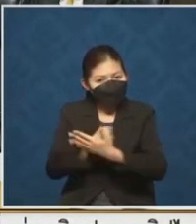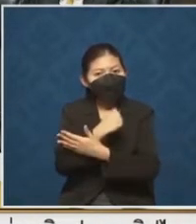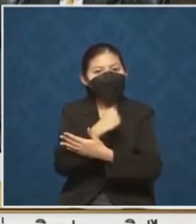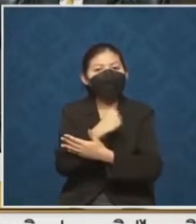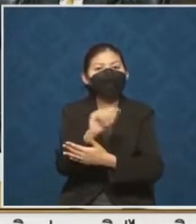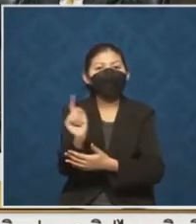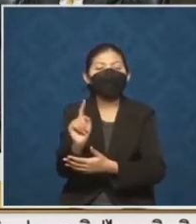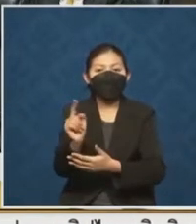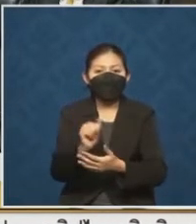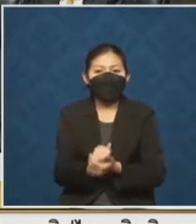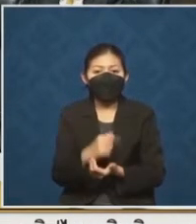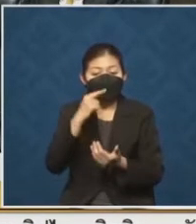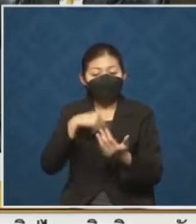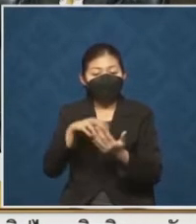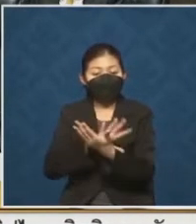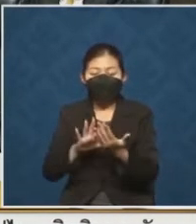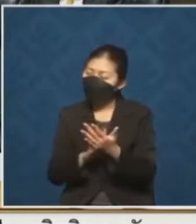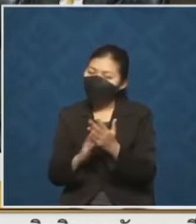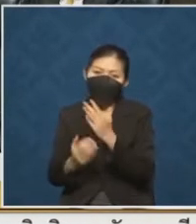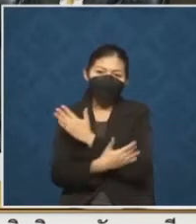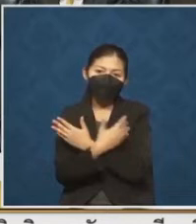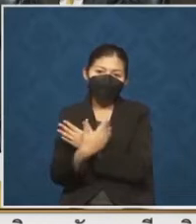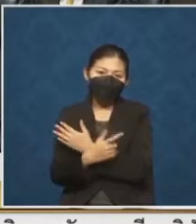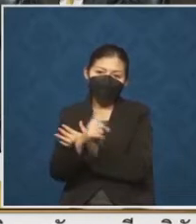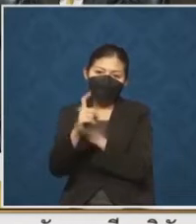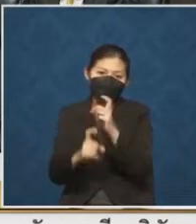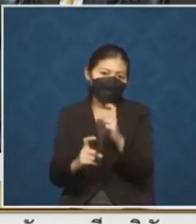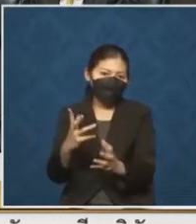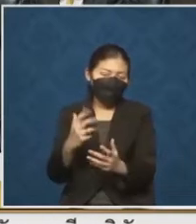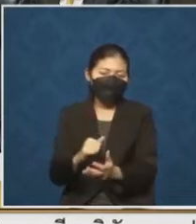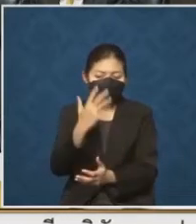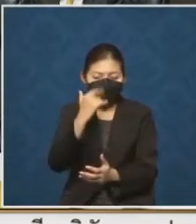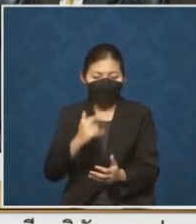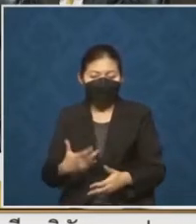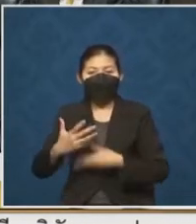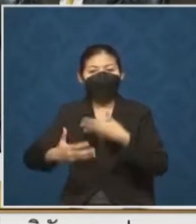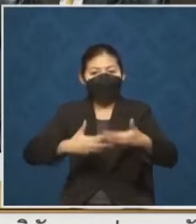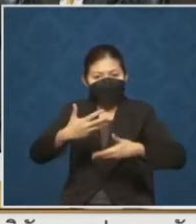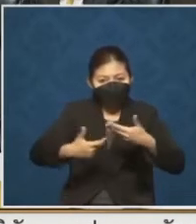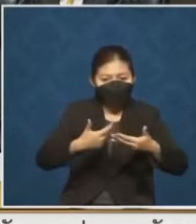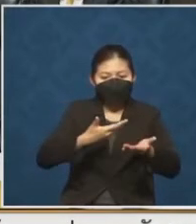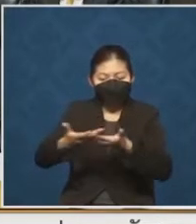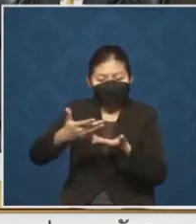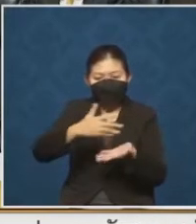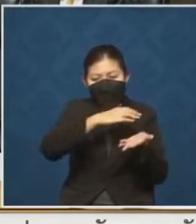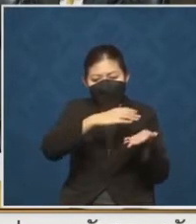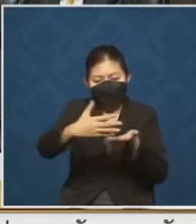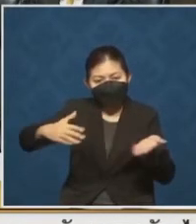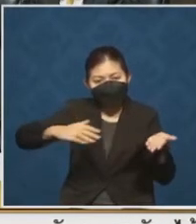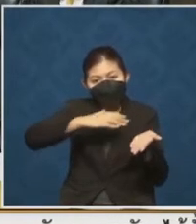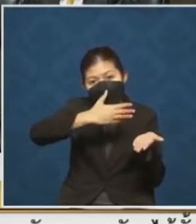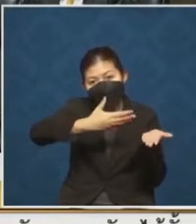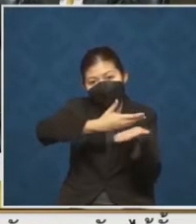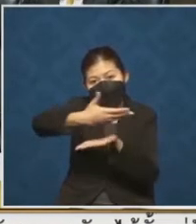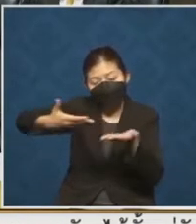ในขัดการที่จะลงโทษผู้บริหารท้องถิ่นต่างๆซึ่งปรากฏชัดอันนี้เป็นข้อเท็จจริงปฏิเสธไม่ได้ทำนาน